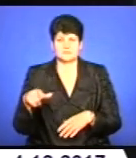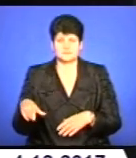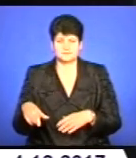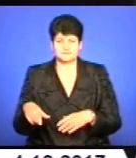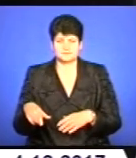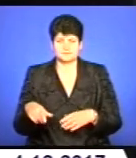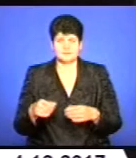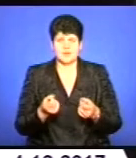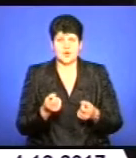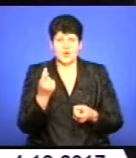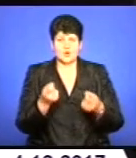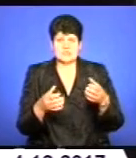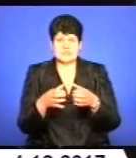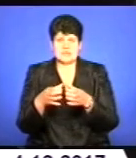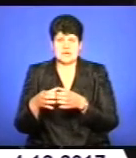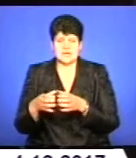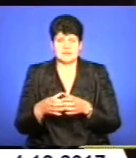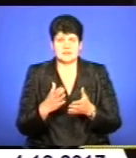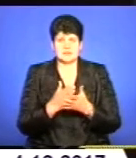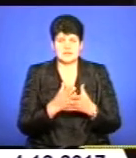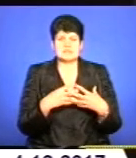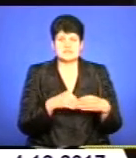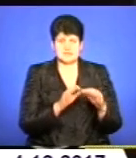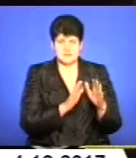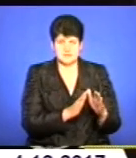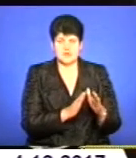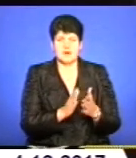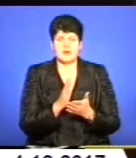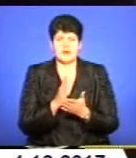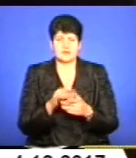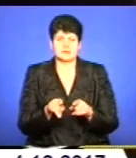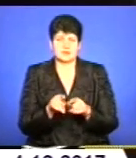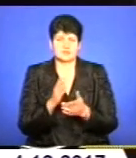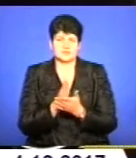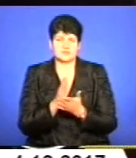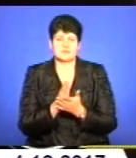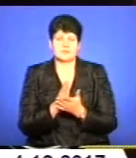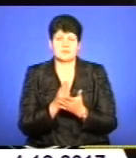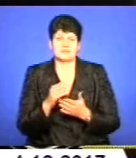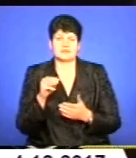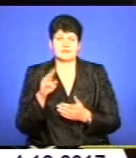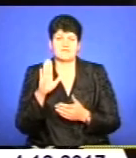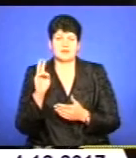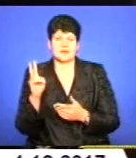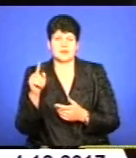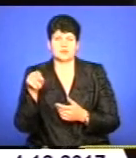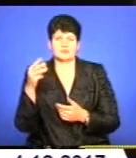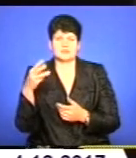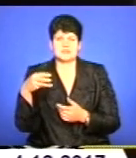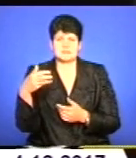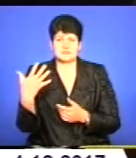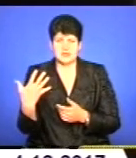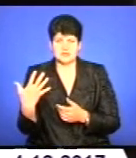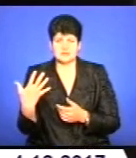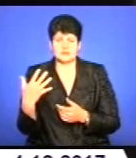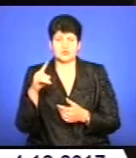Осередки вогнищ є сімейні вогнища, а також маємо в ТНВК номер 35, в дитячому садочку